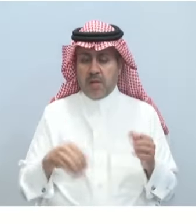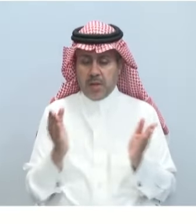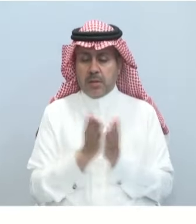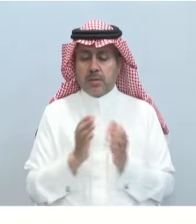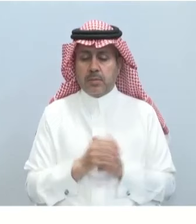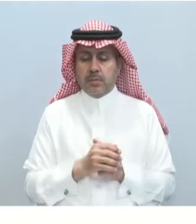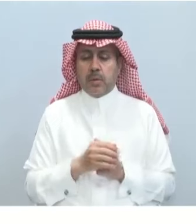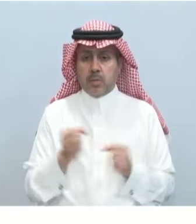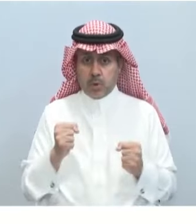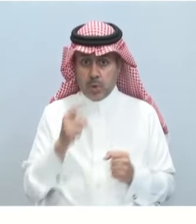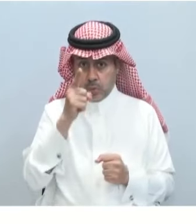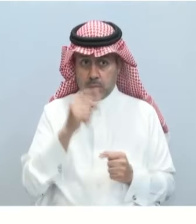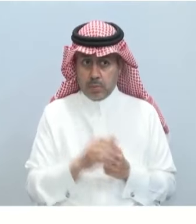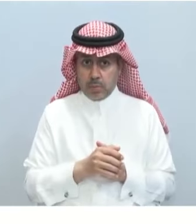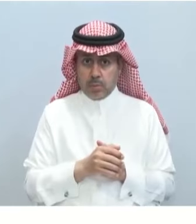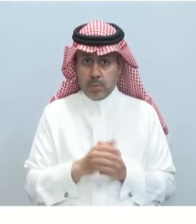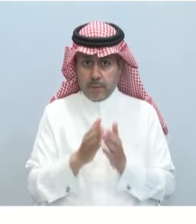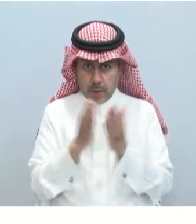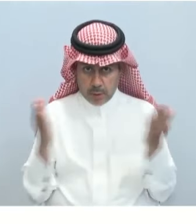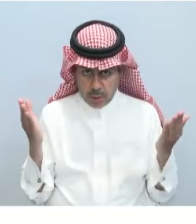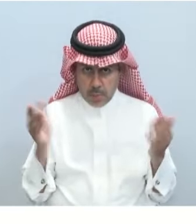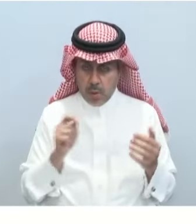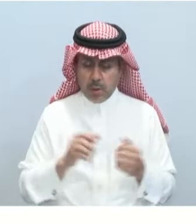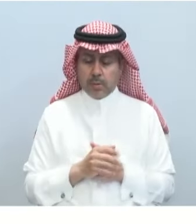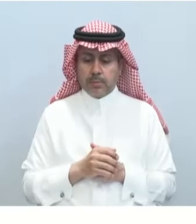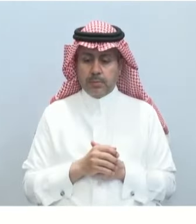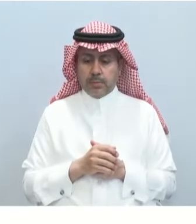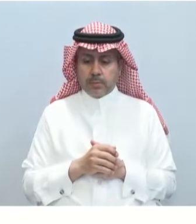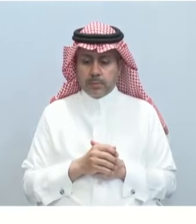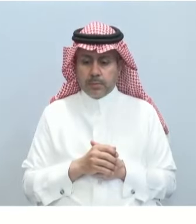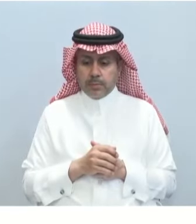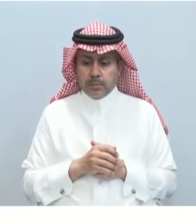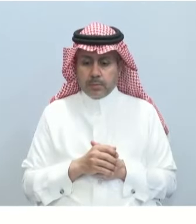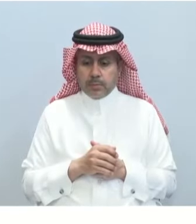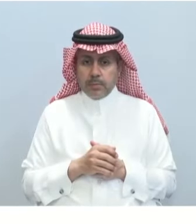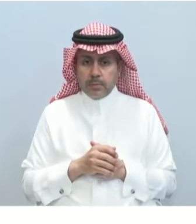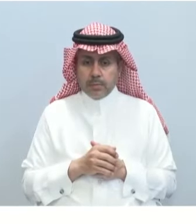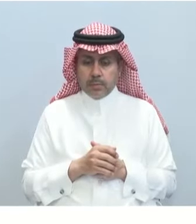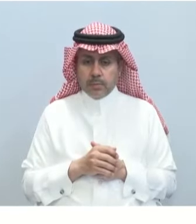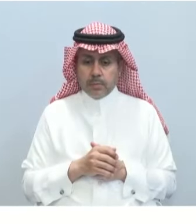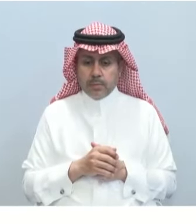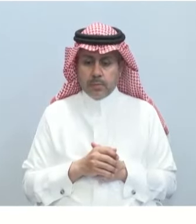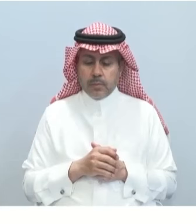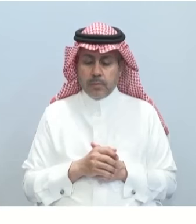منك اخي الطالب واختي الطالبه ان تحضر الكتاب والقلم لكي تدون ما تريد تدوين اثناء